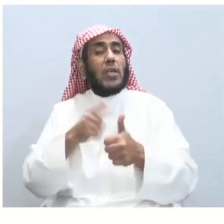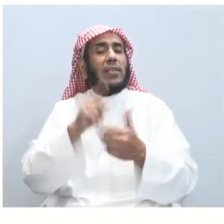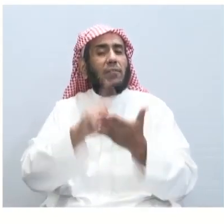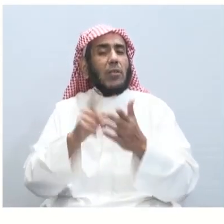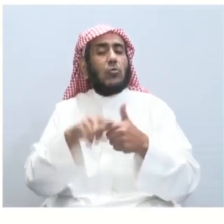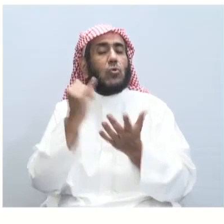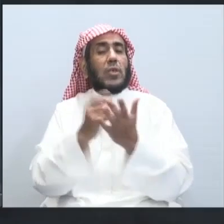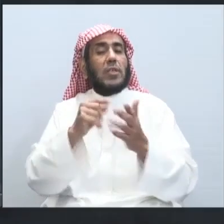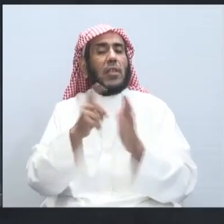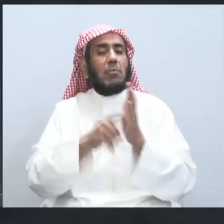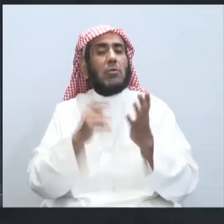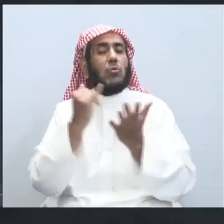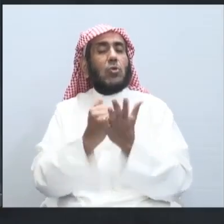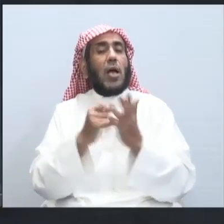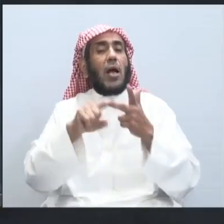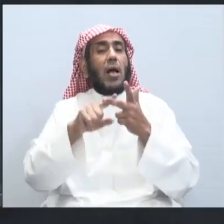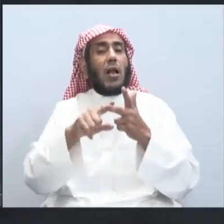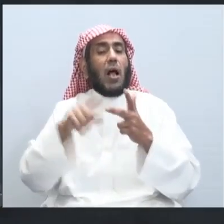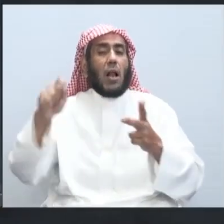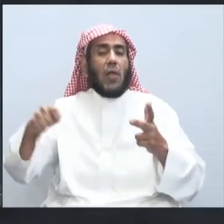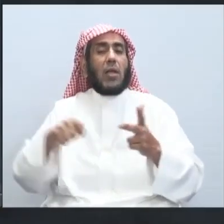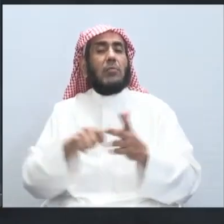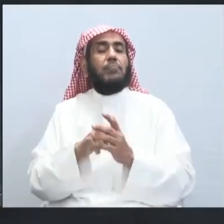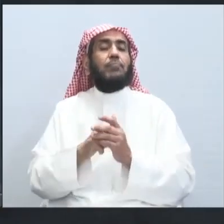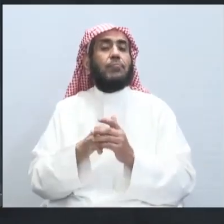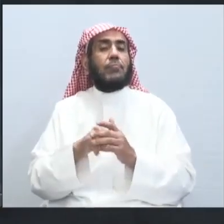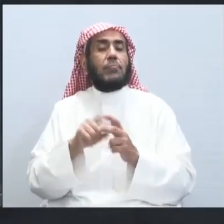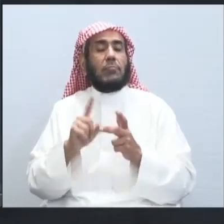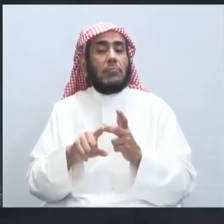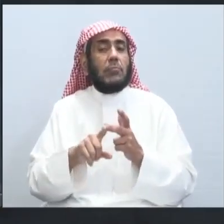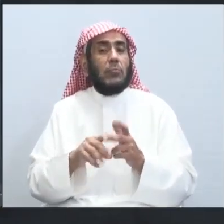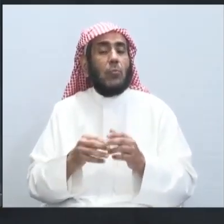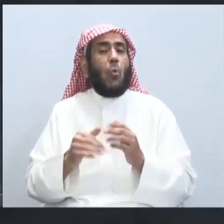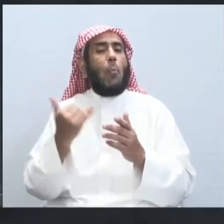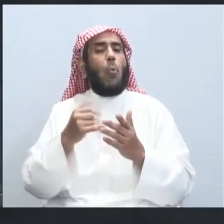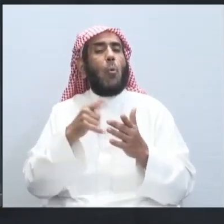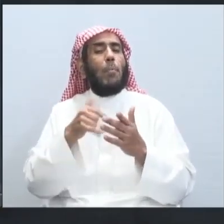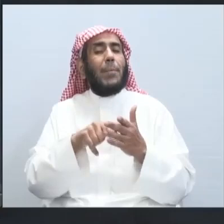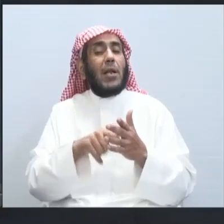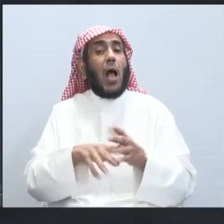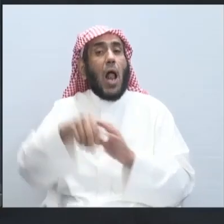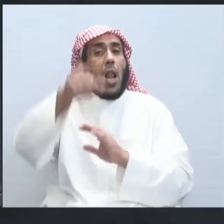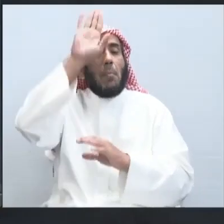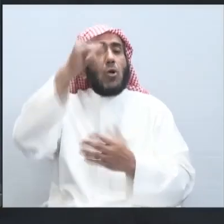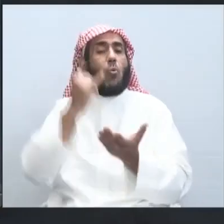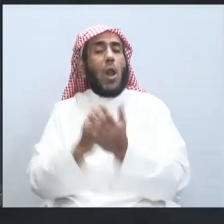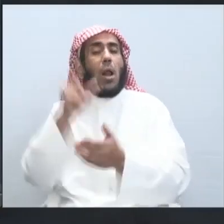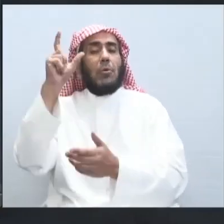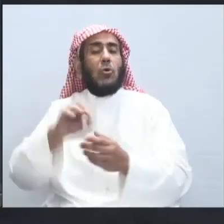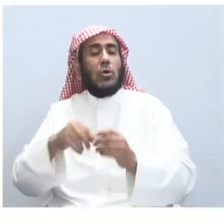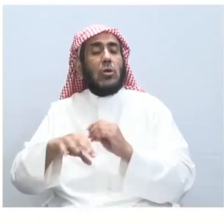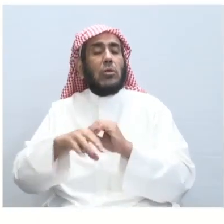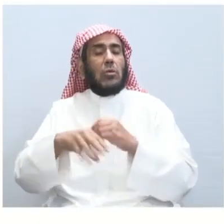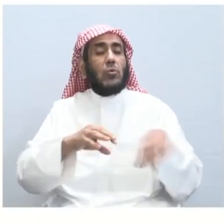تنفيذيه سلطه تنظيميه السلطه القضائيه ومرجعها الى الملك وتوزيع السلطه